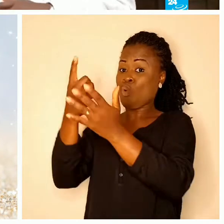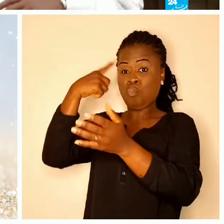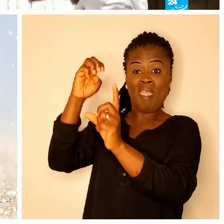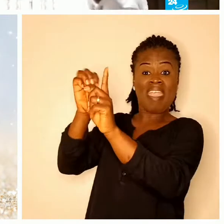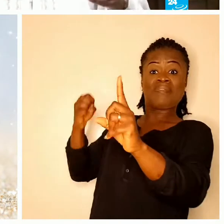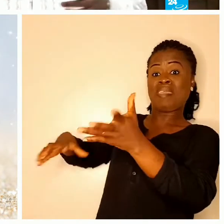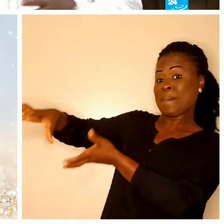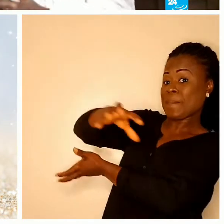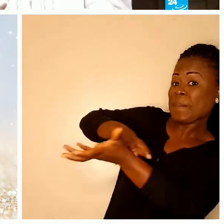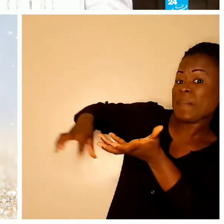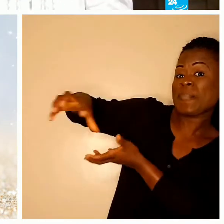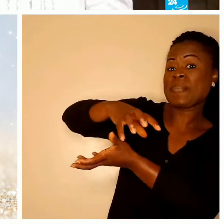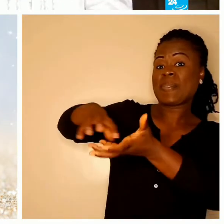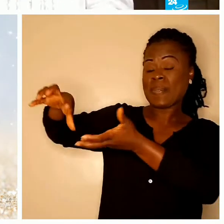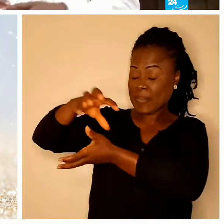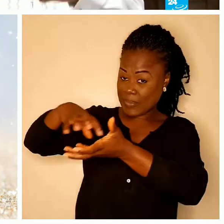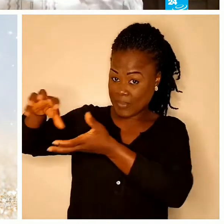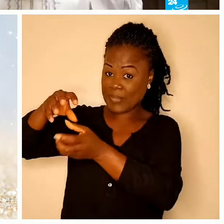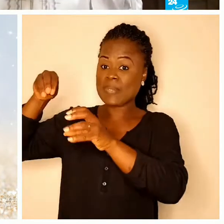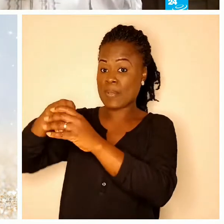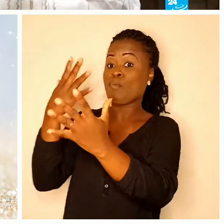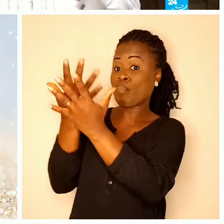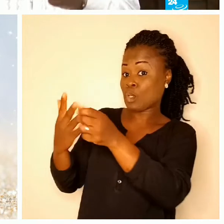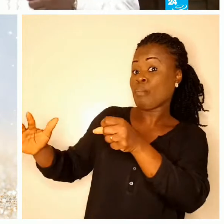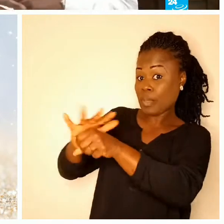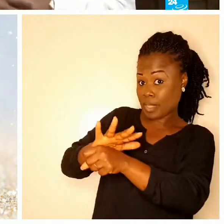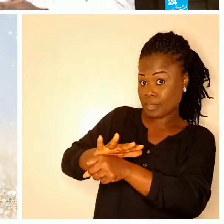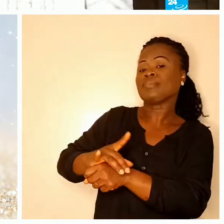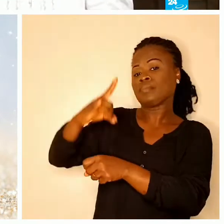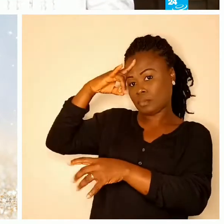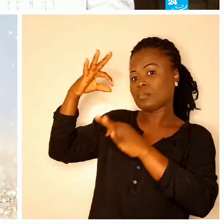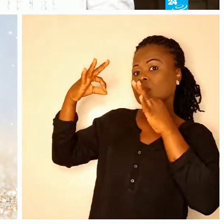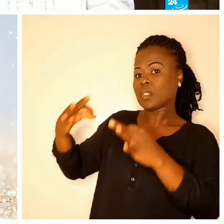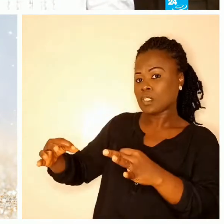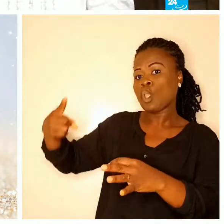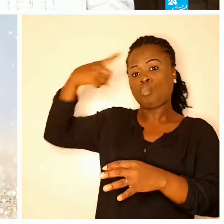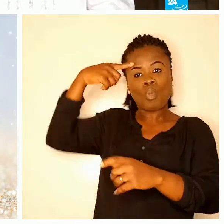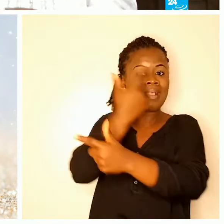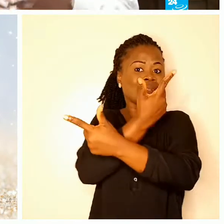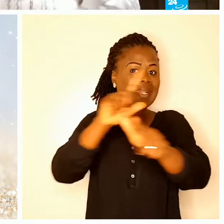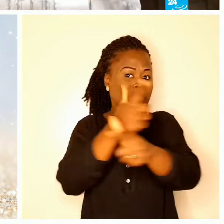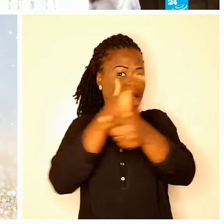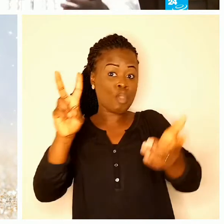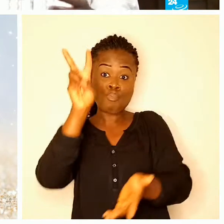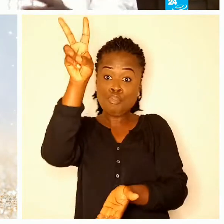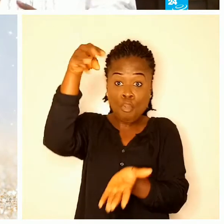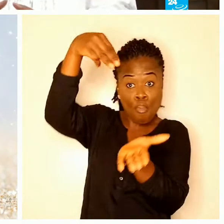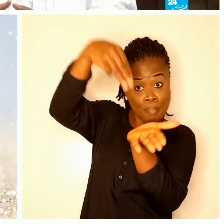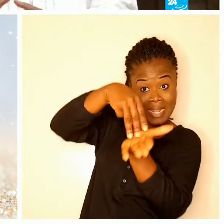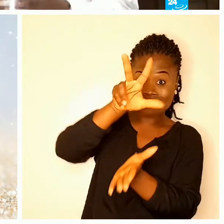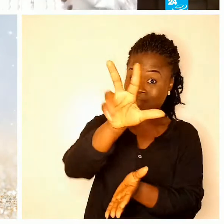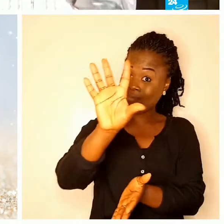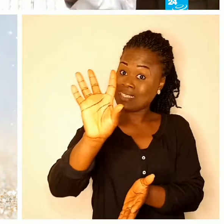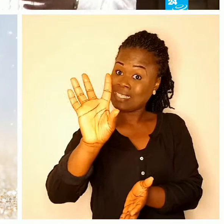mélanger avec des prisons déjà pleines. Et c'est pourquoi j'avais pris une mesure de grâce qui a concerné plus de 2036